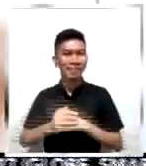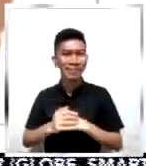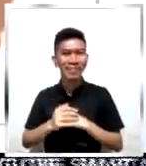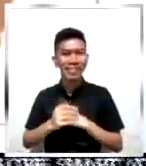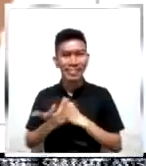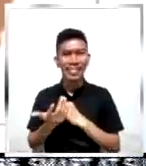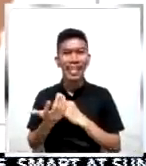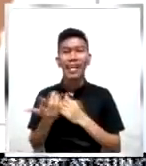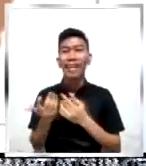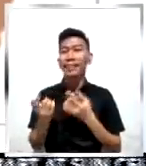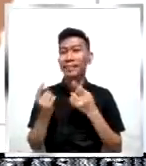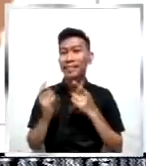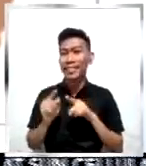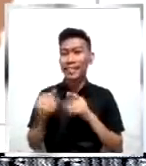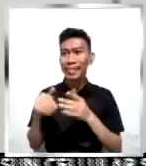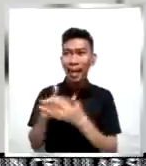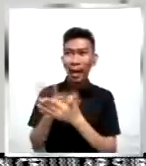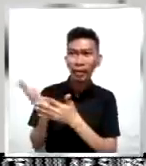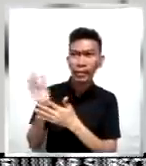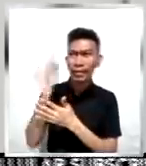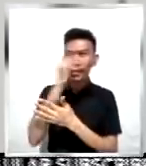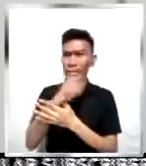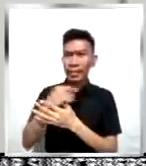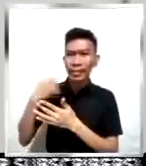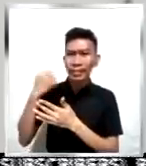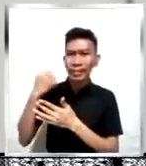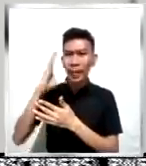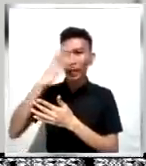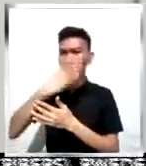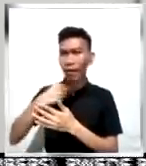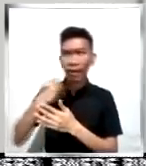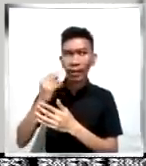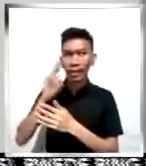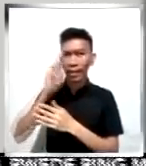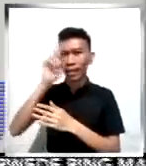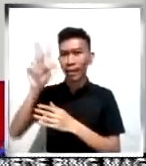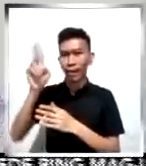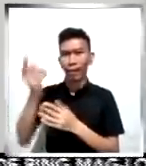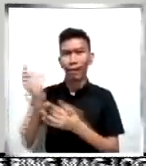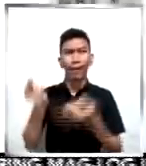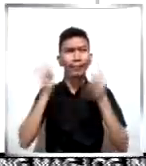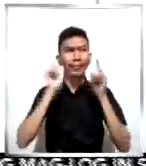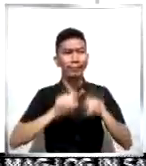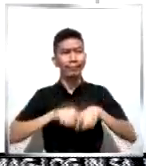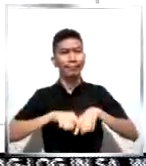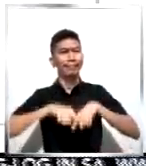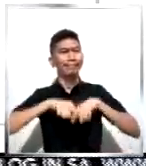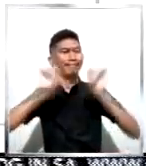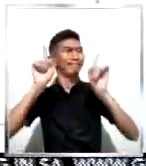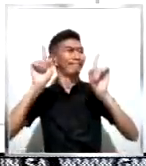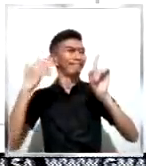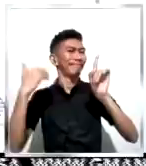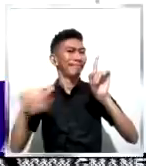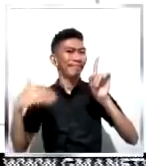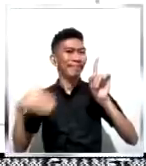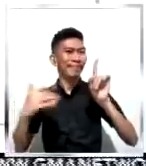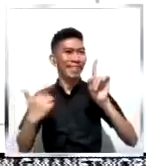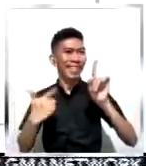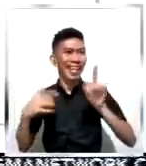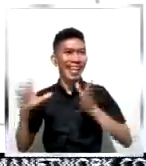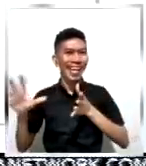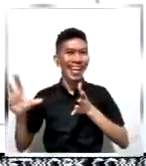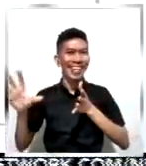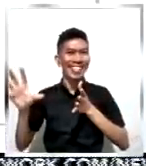sobrang ganda at gwapo. Yun, ganito yung mga lumabas na avatar, kaya gumaya din ako. Kaya lang, ang